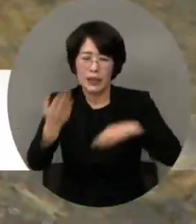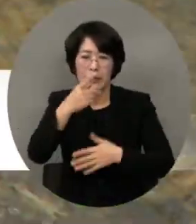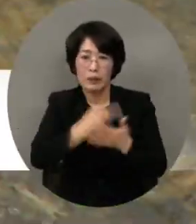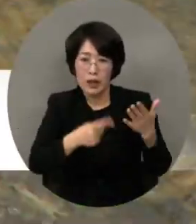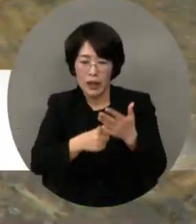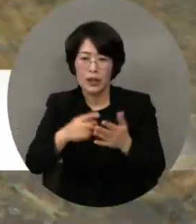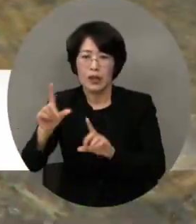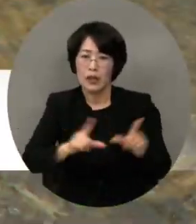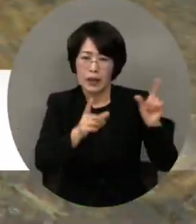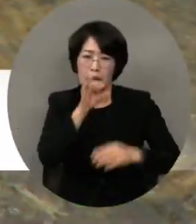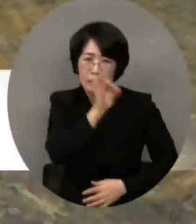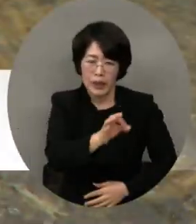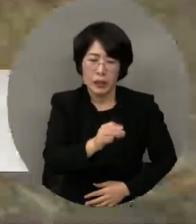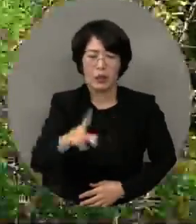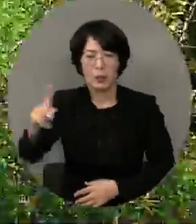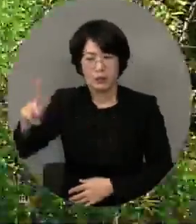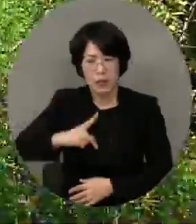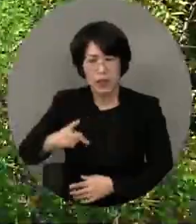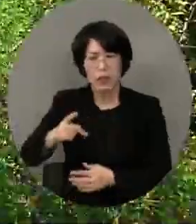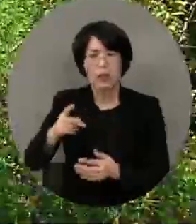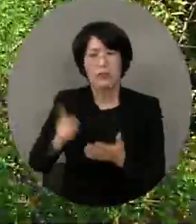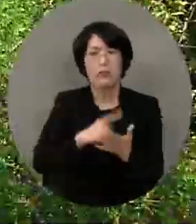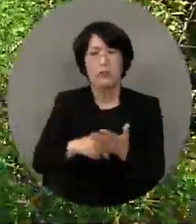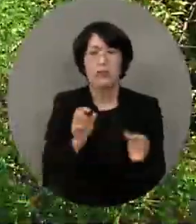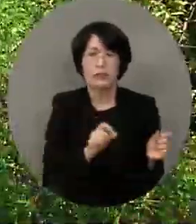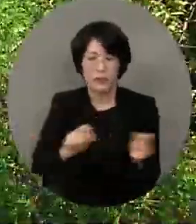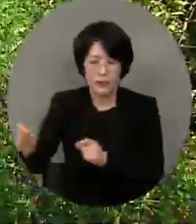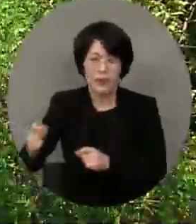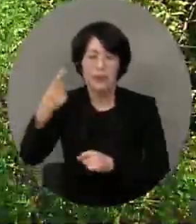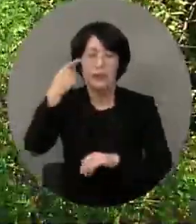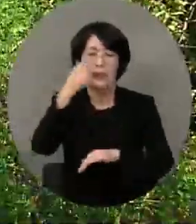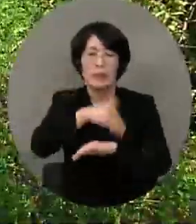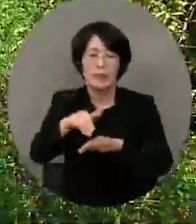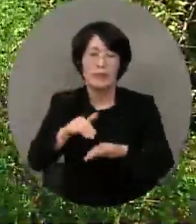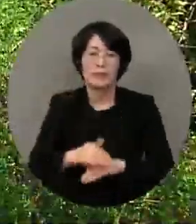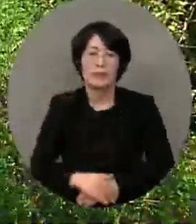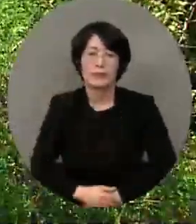생계비와 농업 정책자금 상환 연기 등을 지원할 계획입니다